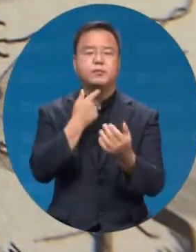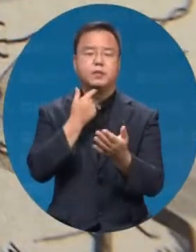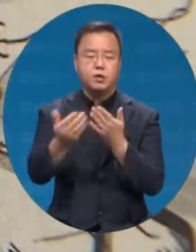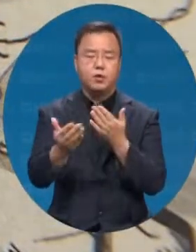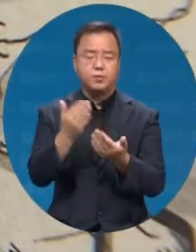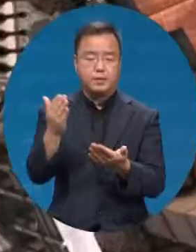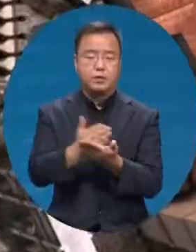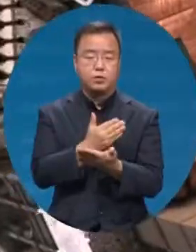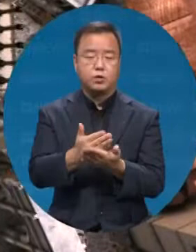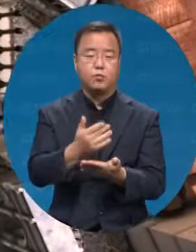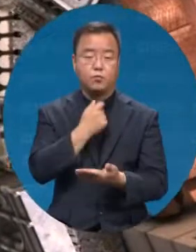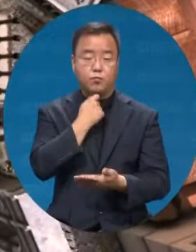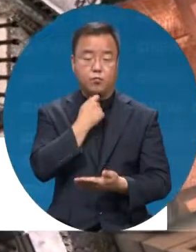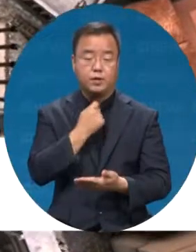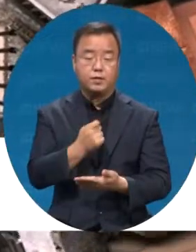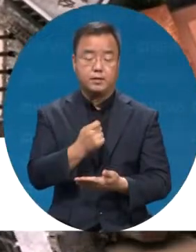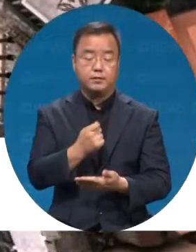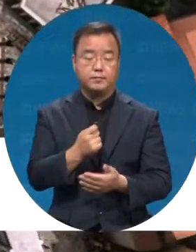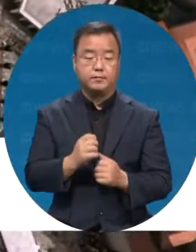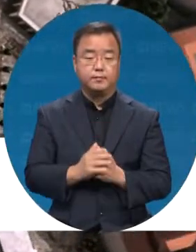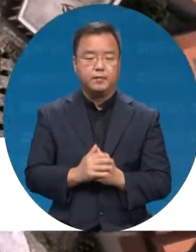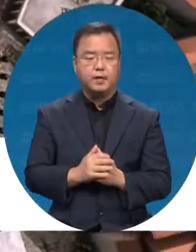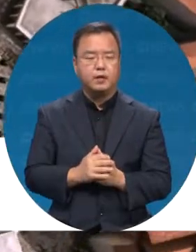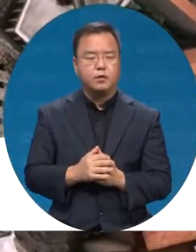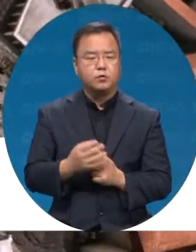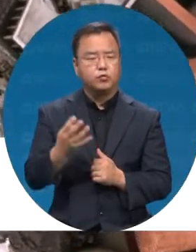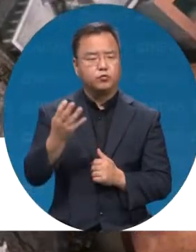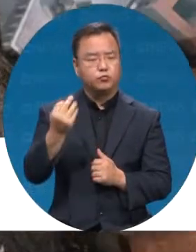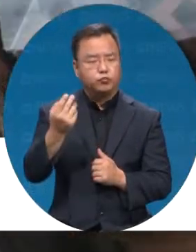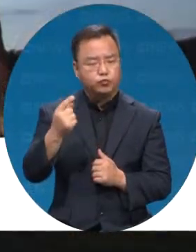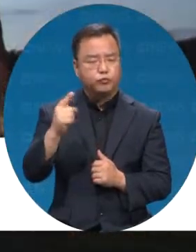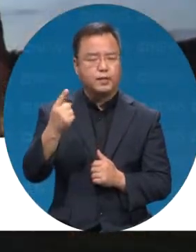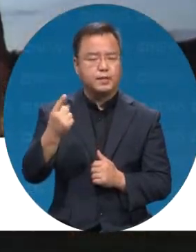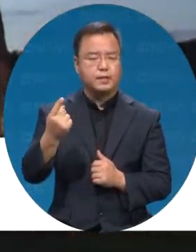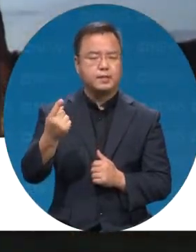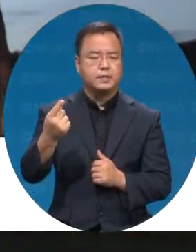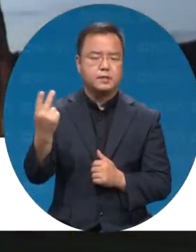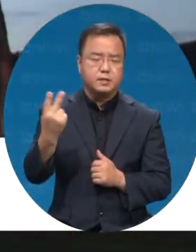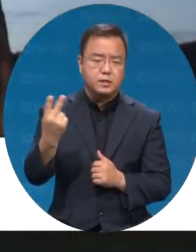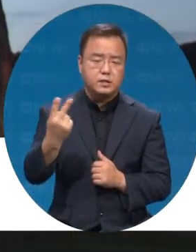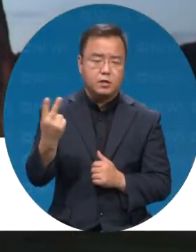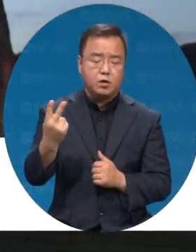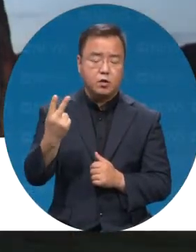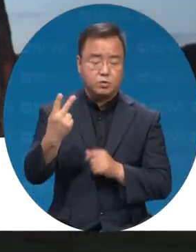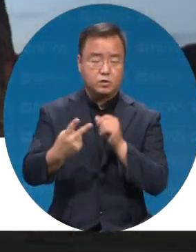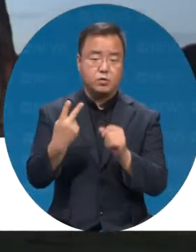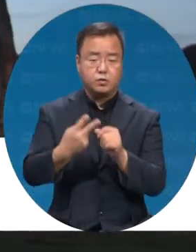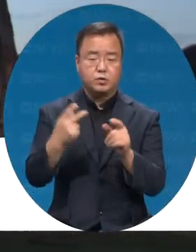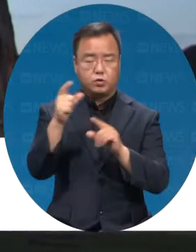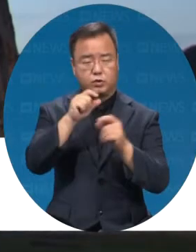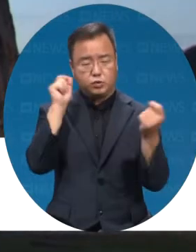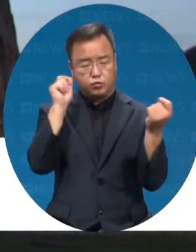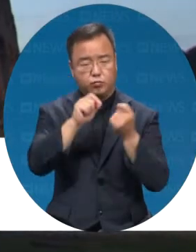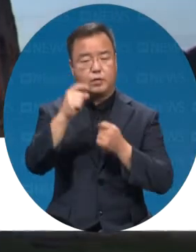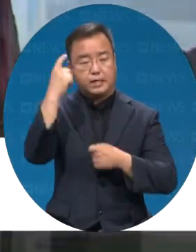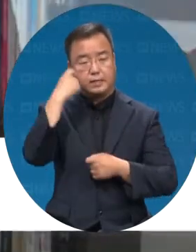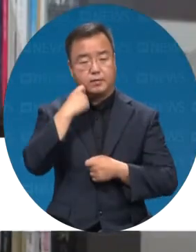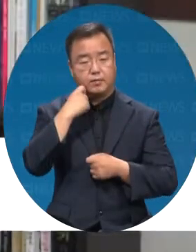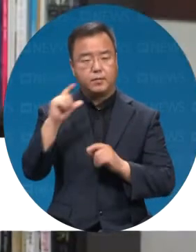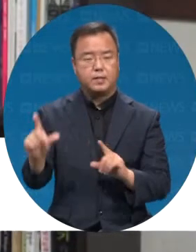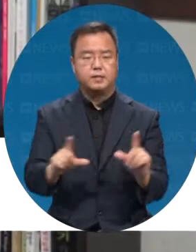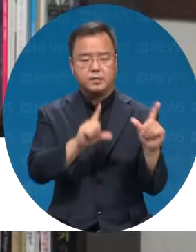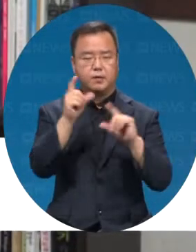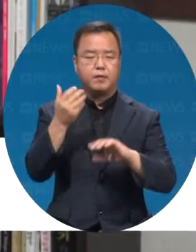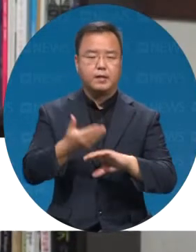말합니다. 수백 년, 2000년을 좀 더 친숙하게 느껴지게 되고 그러다 보면은 일상과